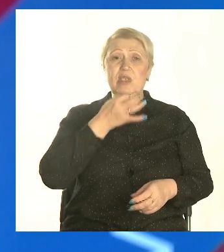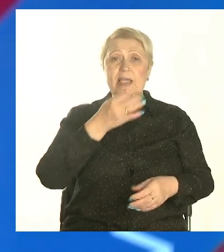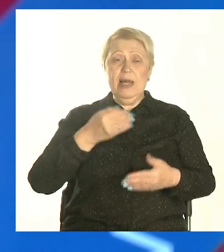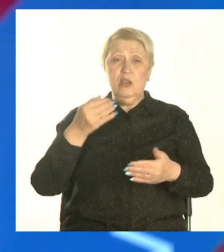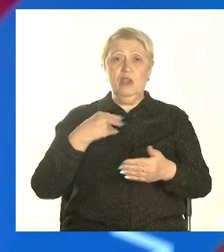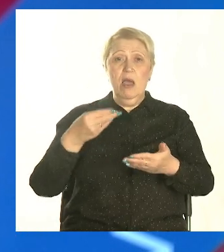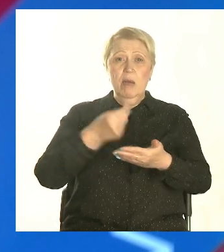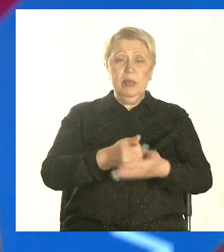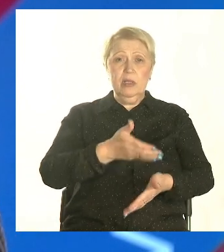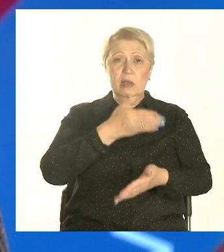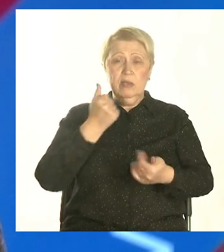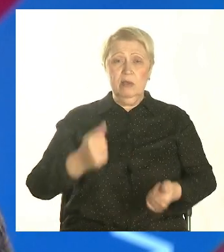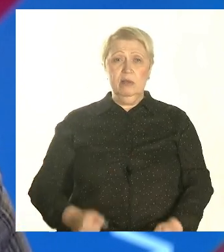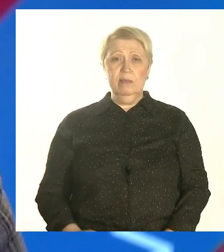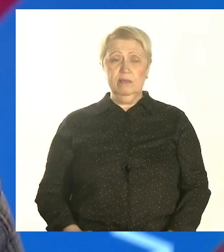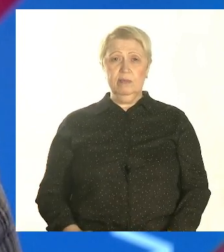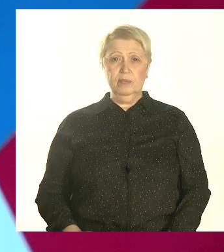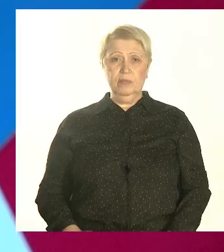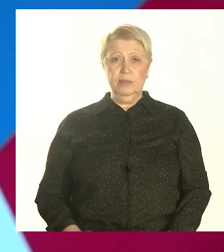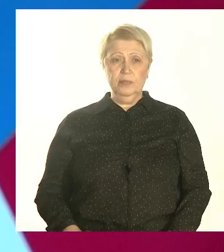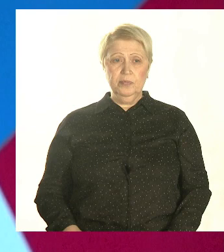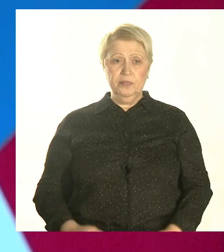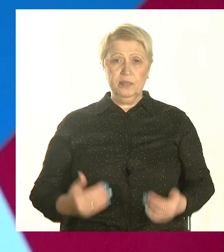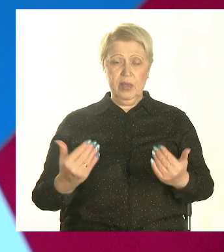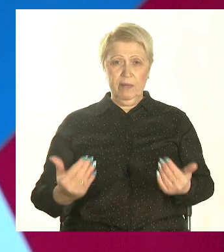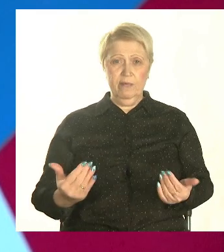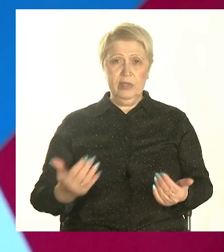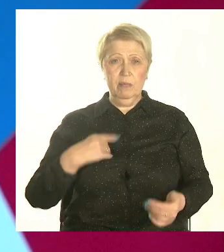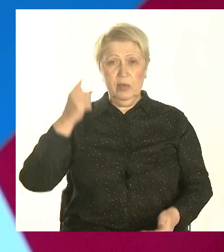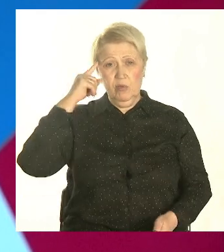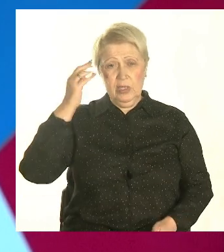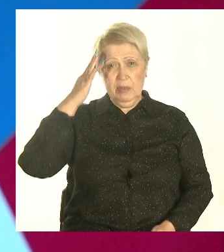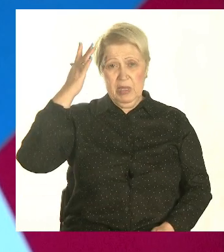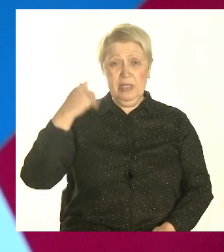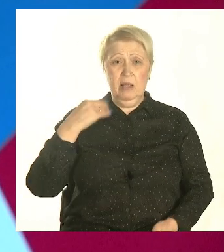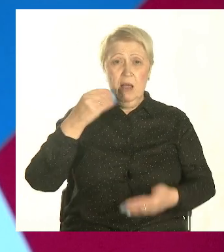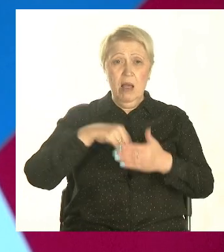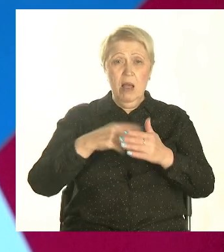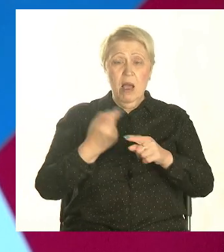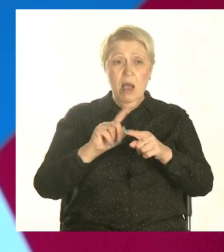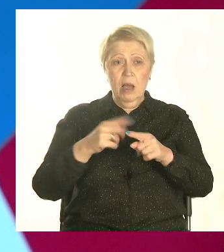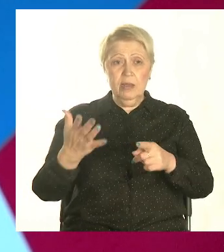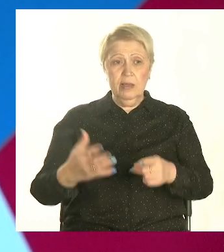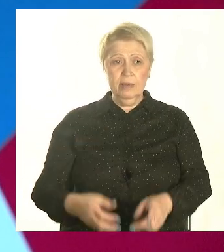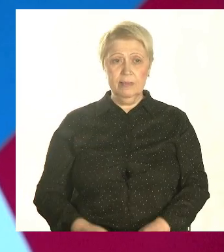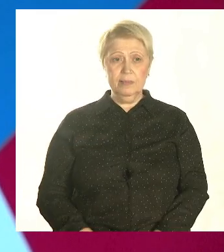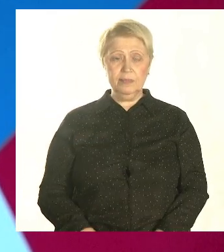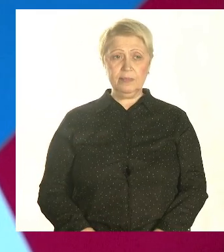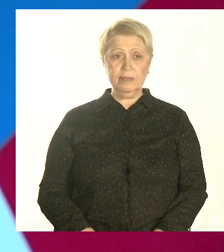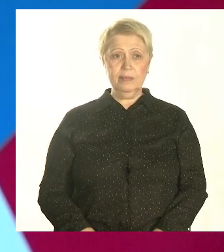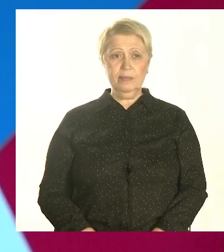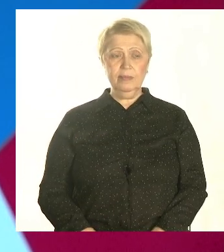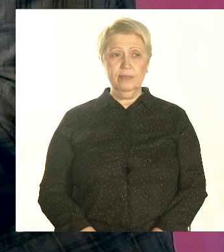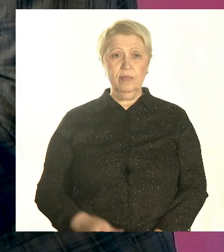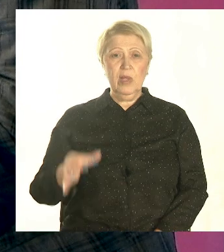уже не отвертятся. И в этом-то и смысл, вот вы сказали про монополизм, да, я бы здесь сказал про ответственность, потому что на